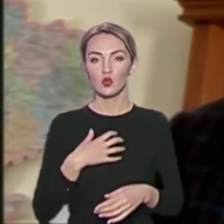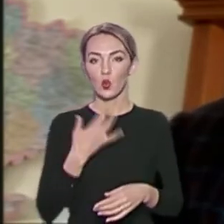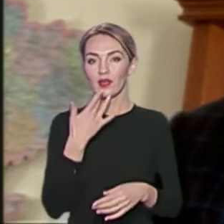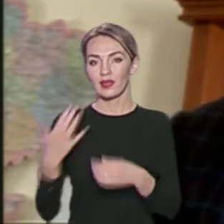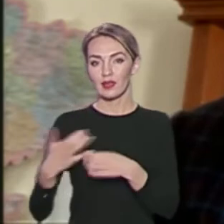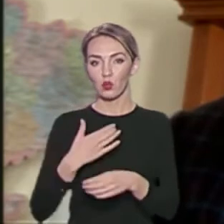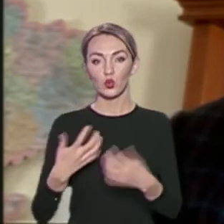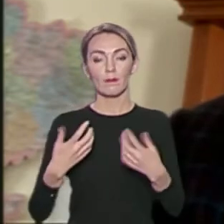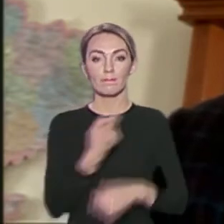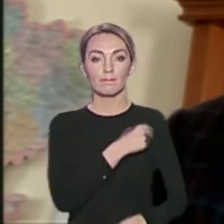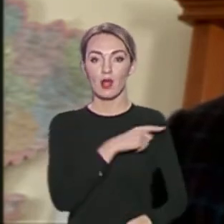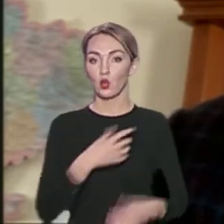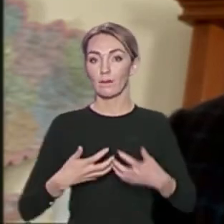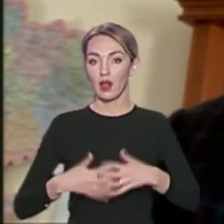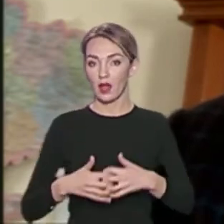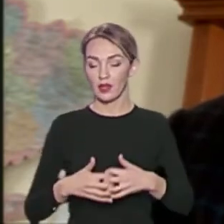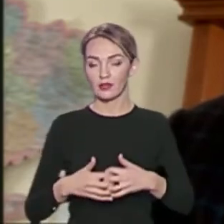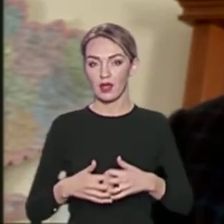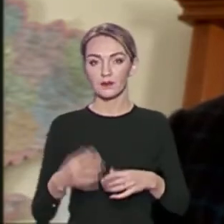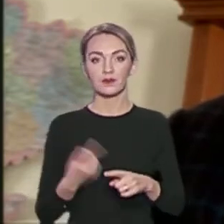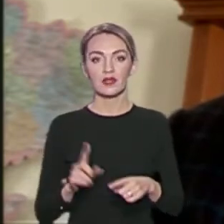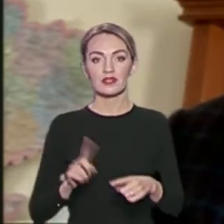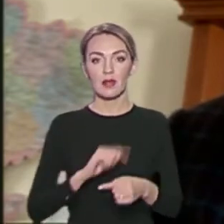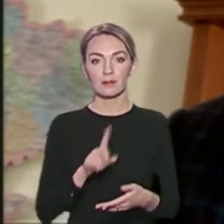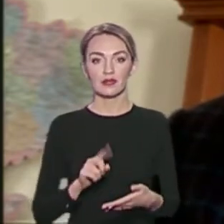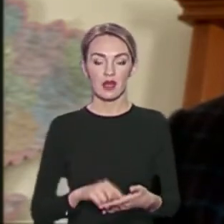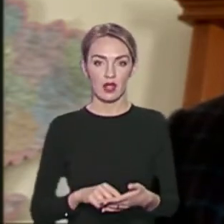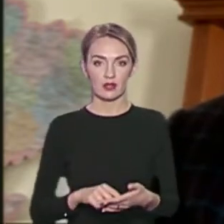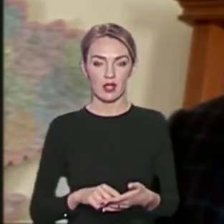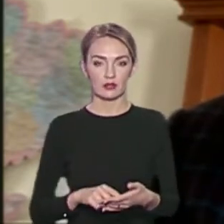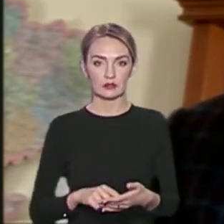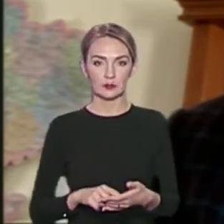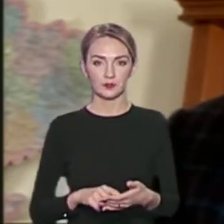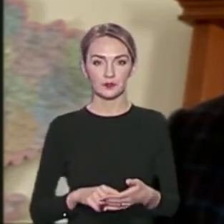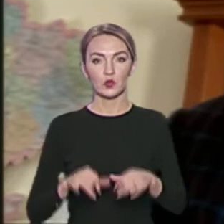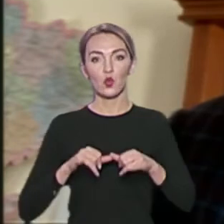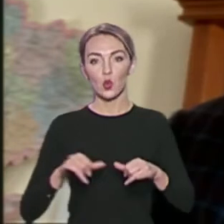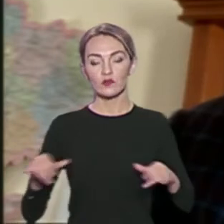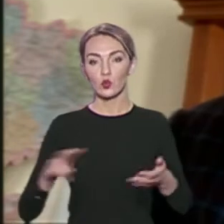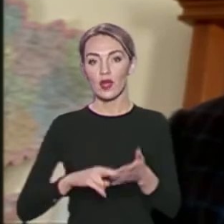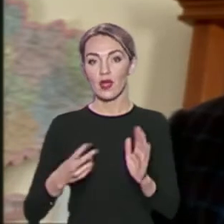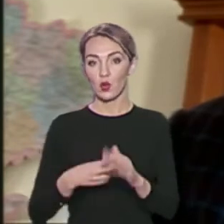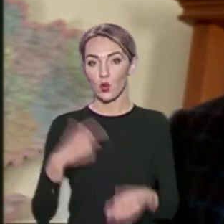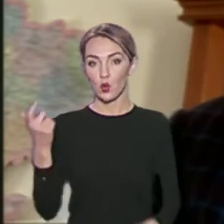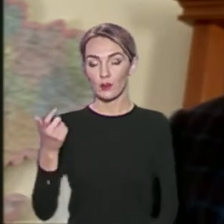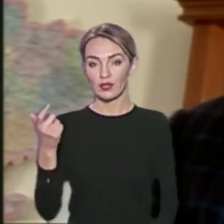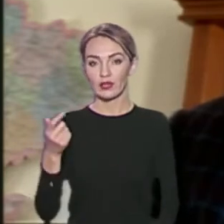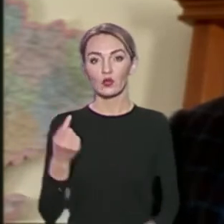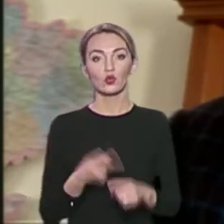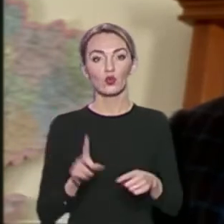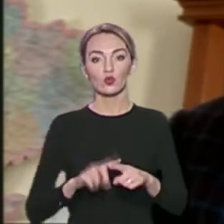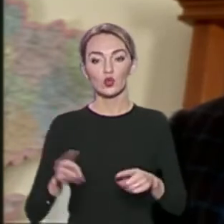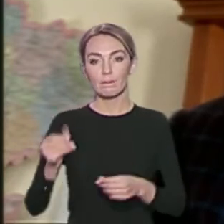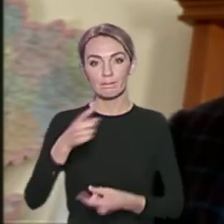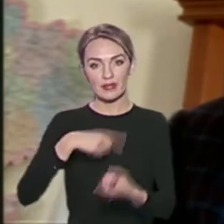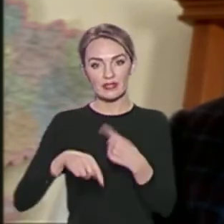яке йде мова. Це питання і просто розвитку економіки, тому що бізнес платить податки, які